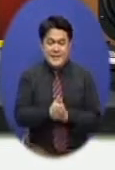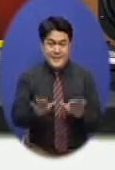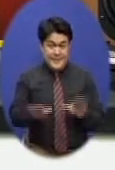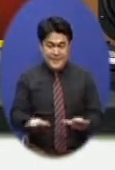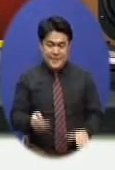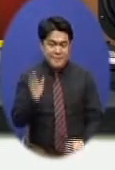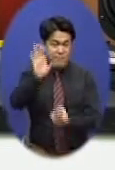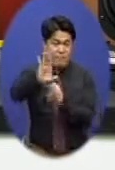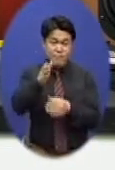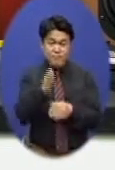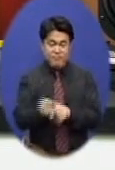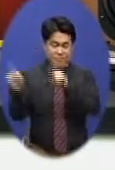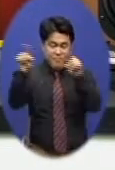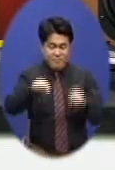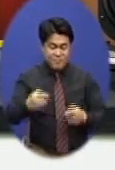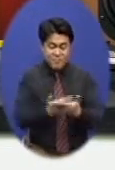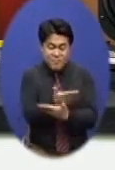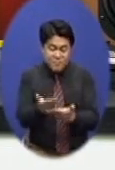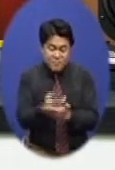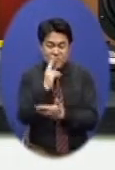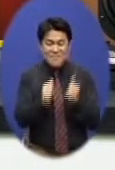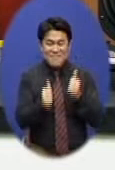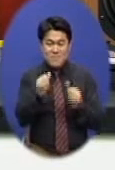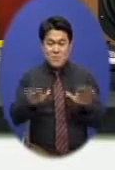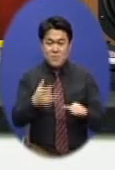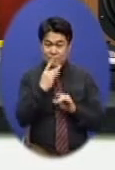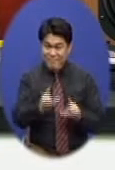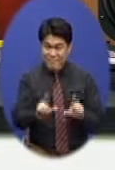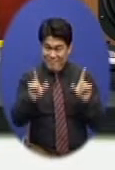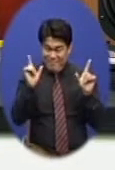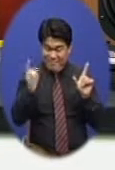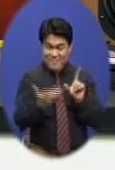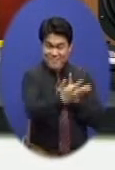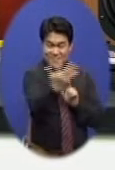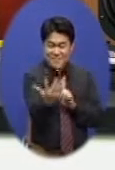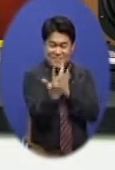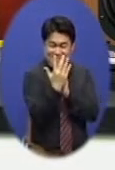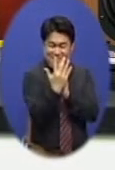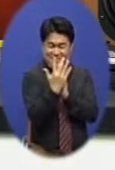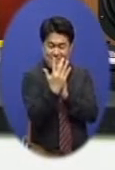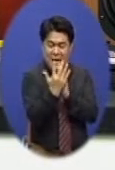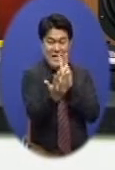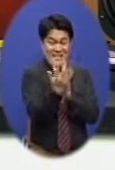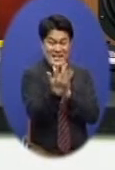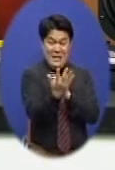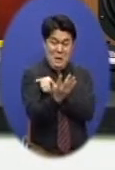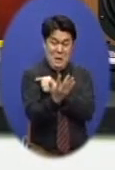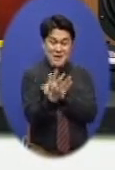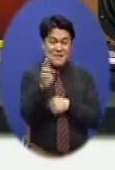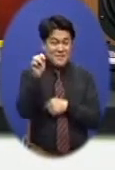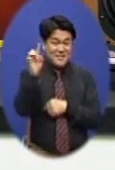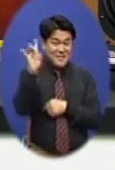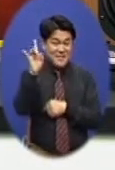이렇게 생방송으로 함께 전국 나눔 노래자랑 화요일에 여러분을 지금 만나고 있습니다. 제 옆에는 네, 만원 한